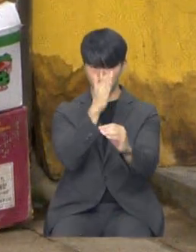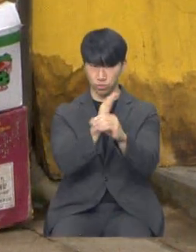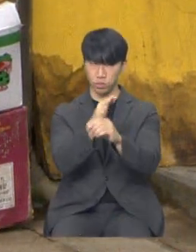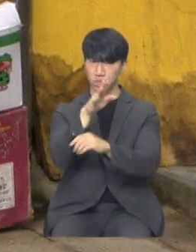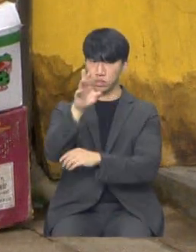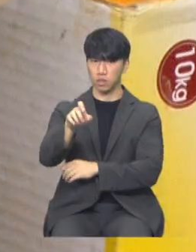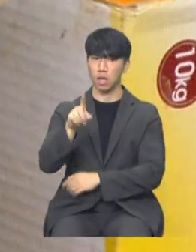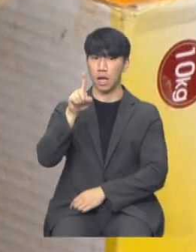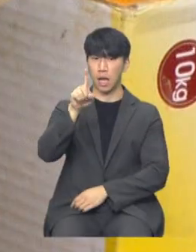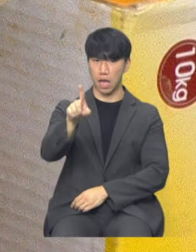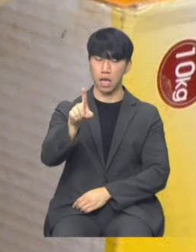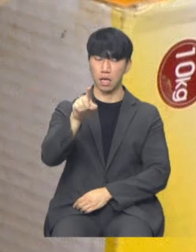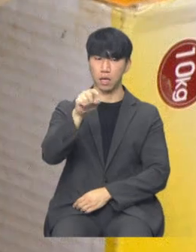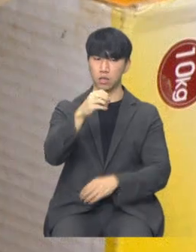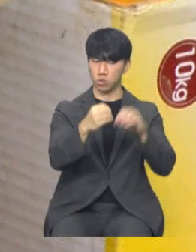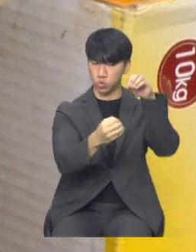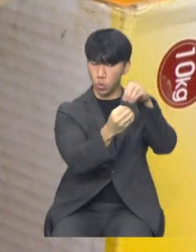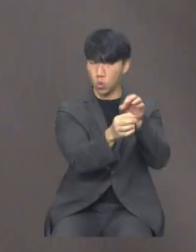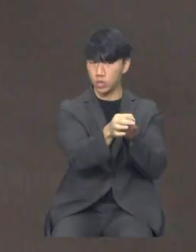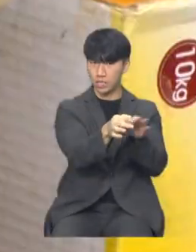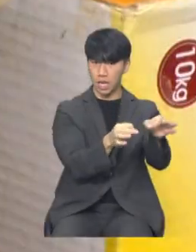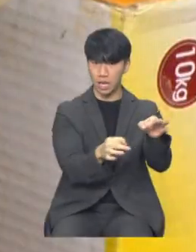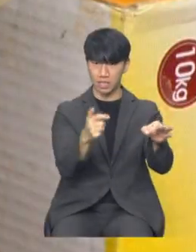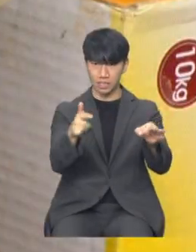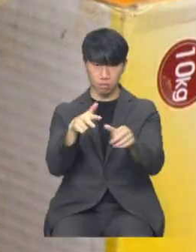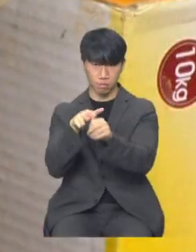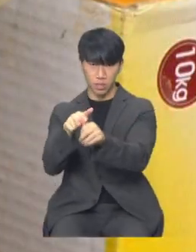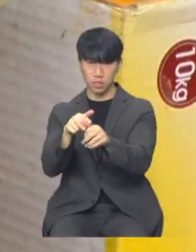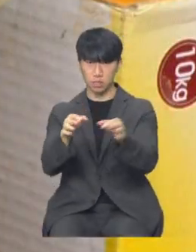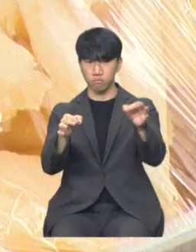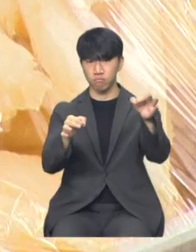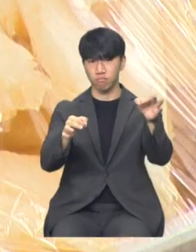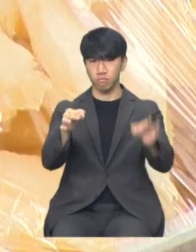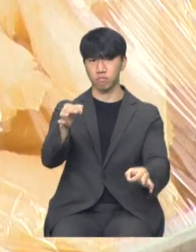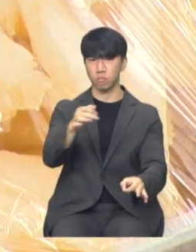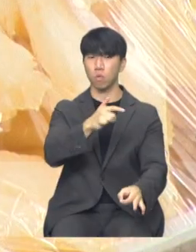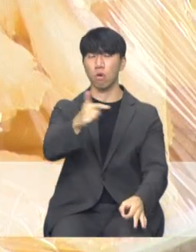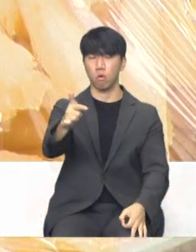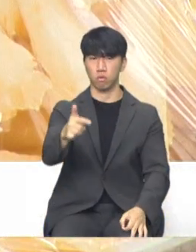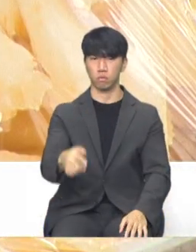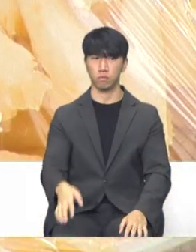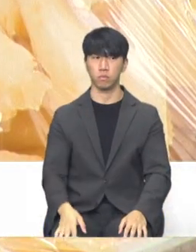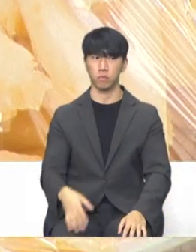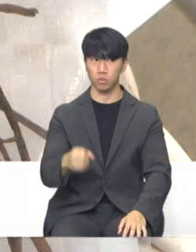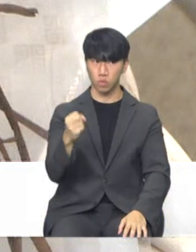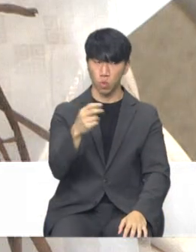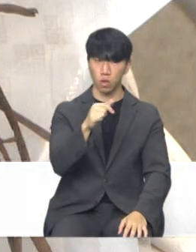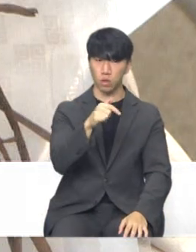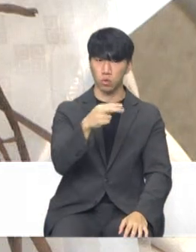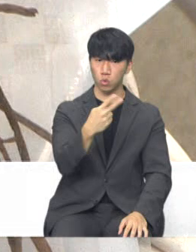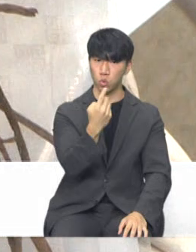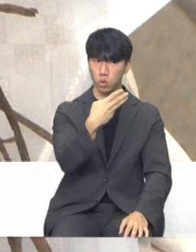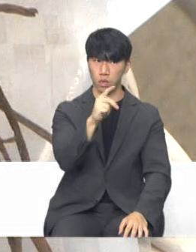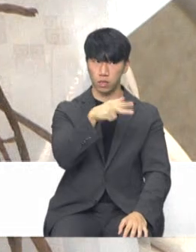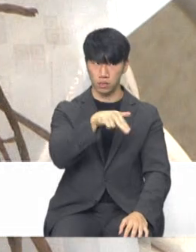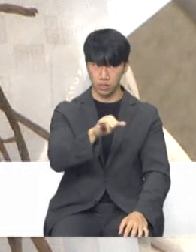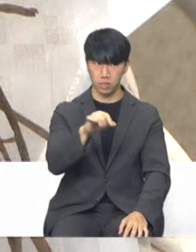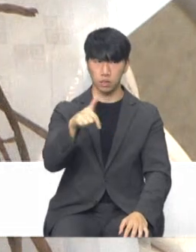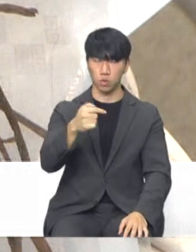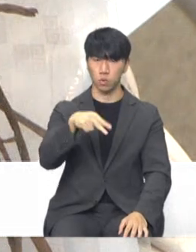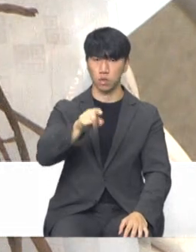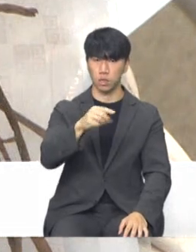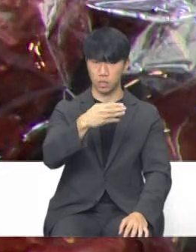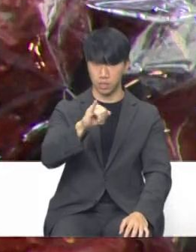21개 품목에서 전통시장이 대형마트보다 저렴했습니다. 특히 깐도라지와 고사리,